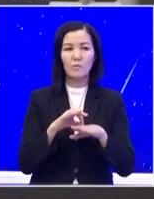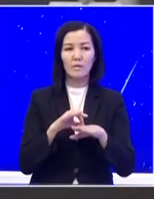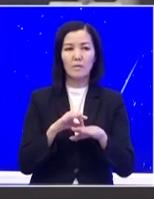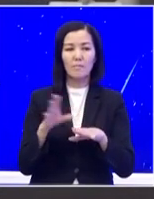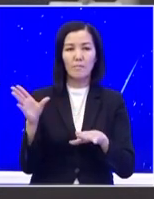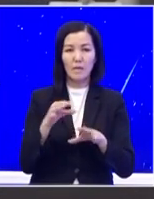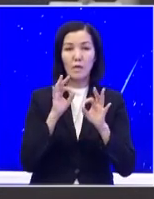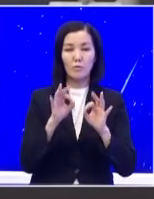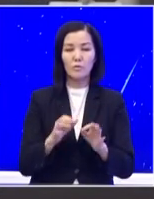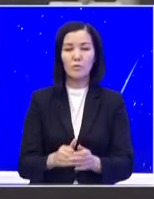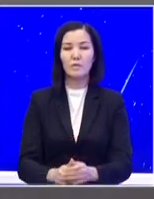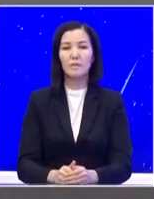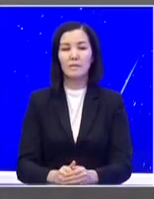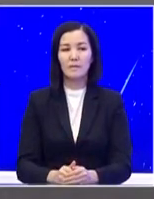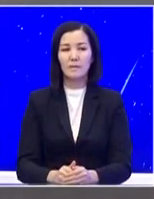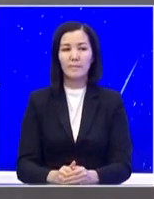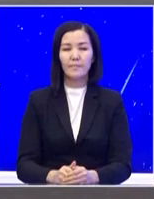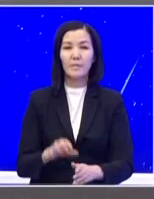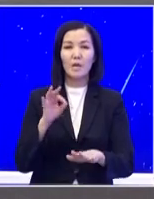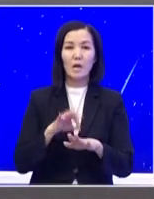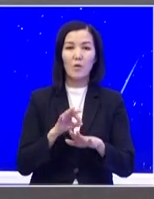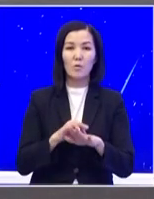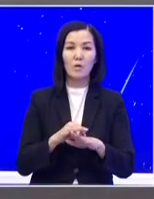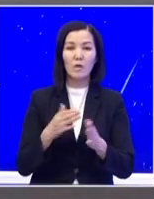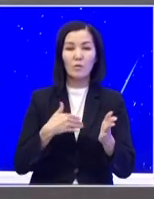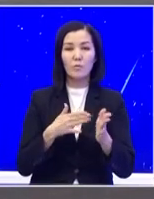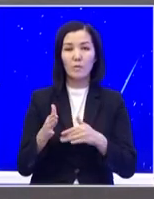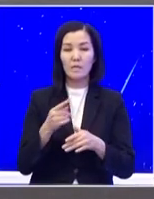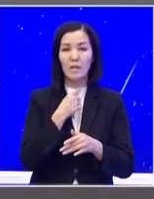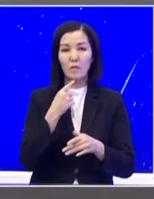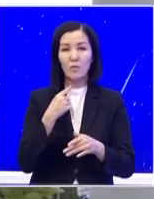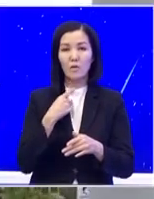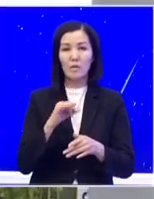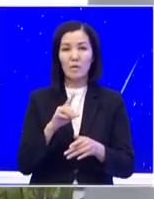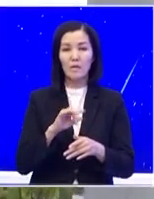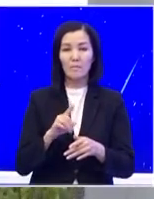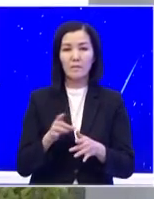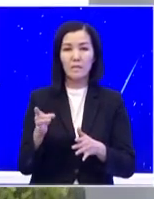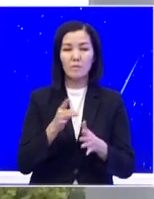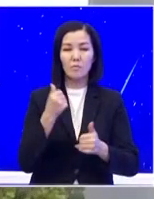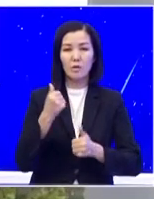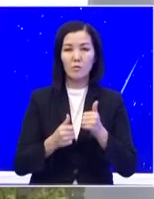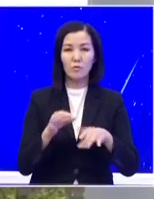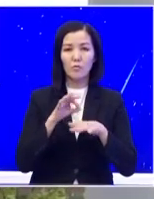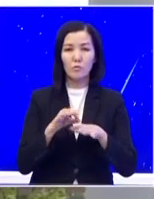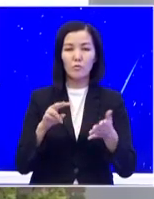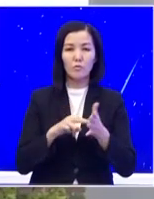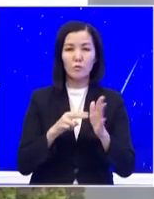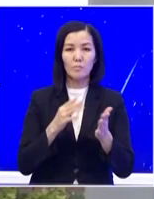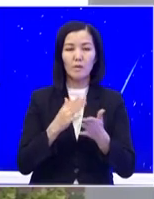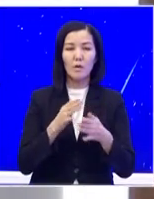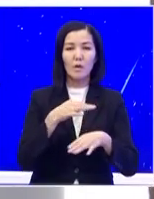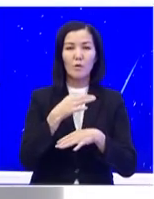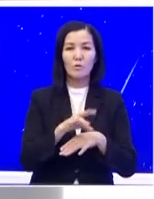жағын қадағалап отырмыз. Індет сейілсе, тамыз айының аяғында Талдықорғанда республикалық турнирді өткізу көзделген. Ал күз айларында